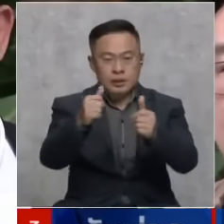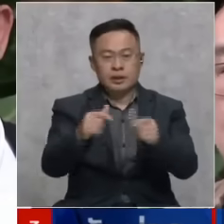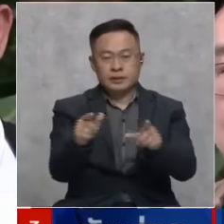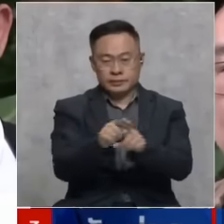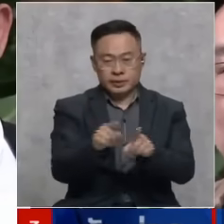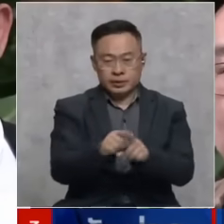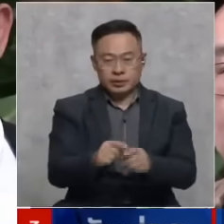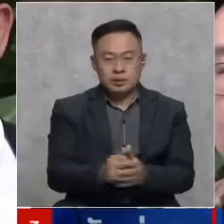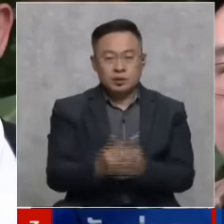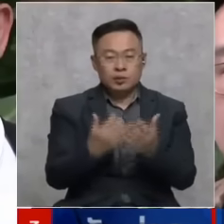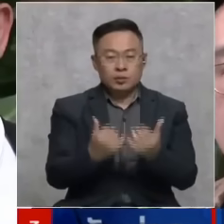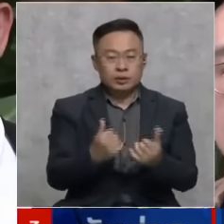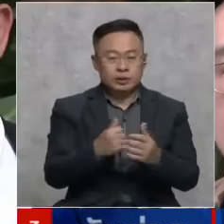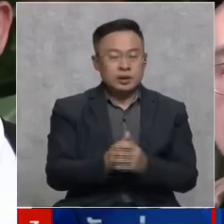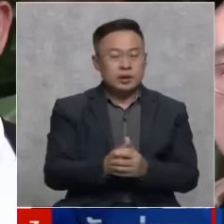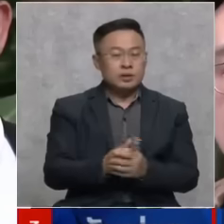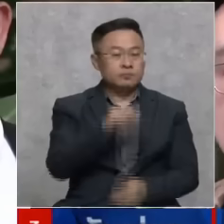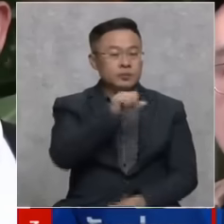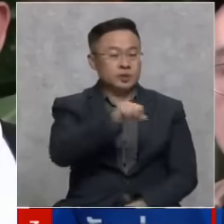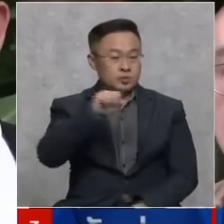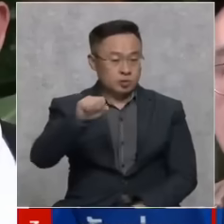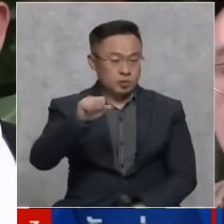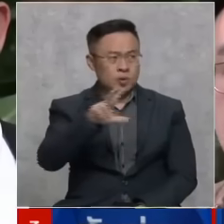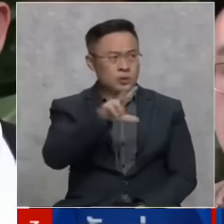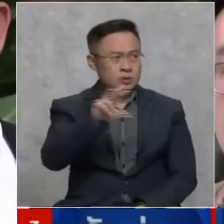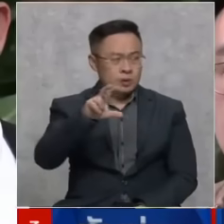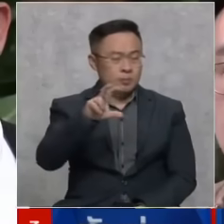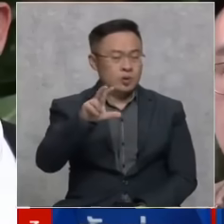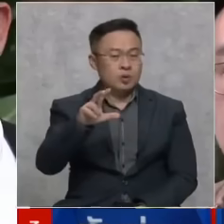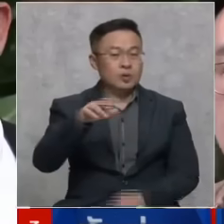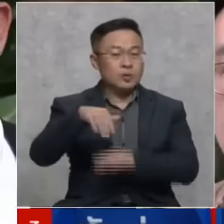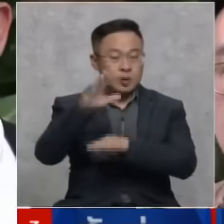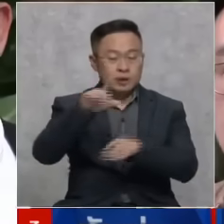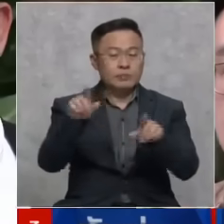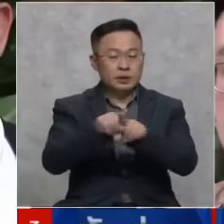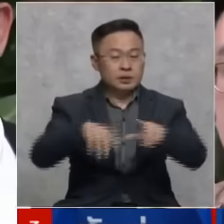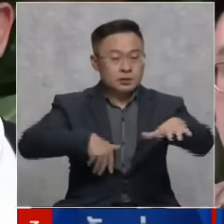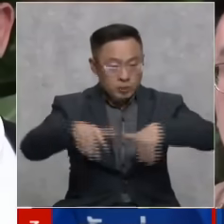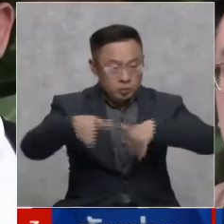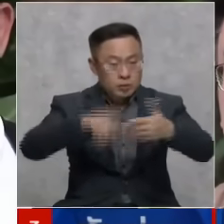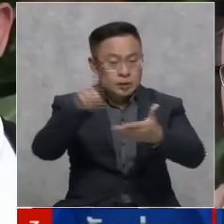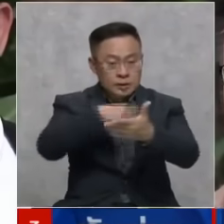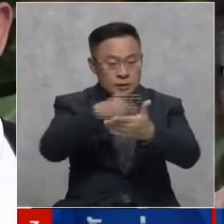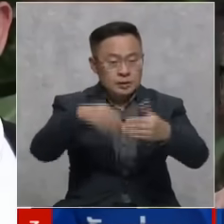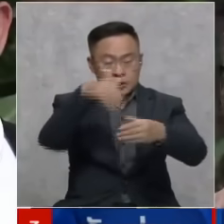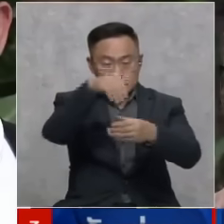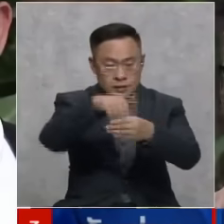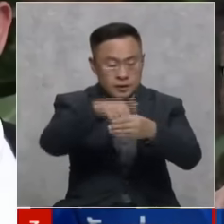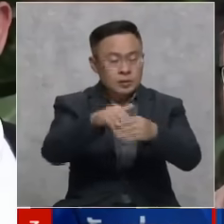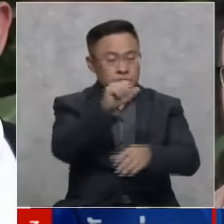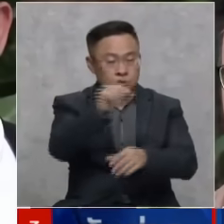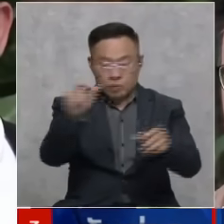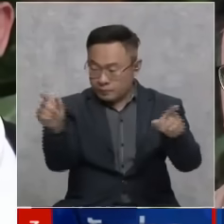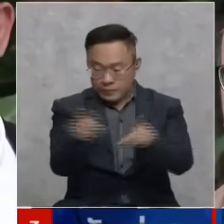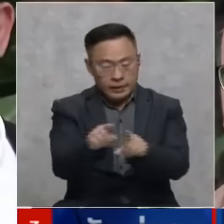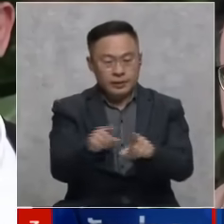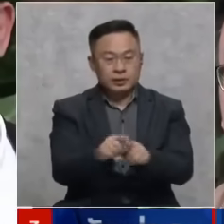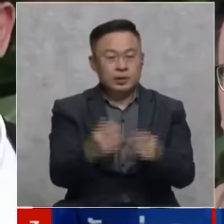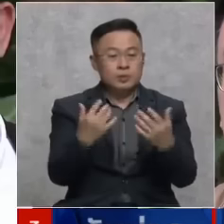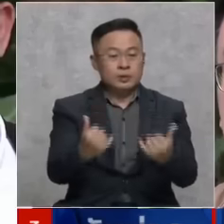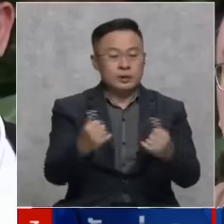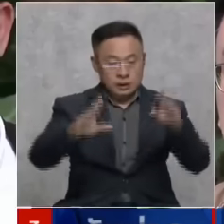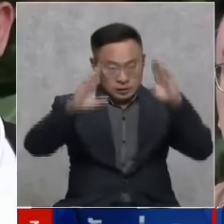ววันนี้ผมมีกว่า300เสียงเนี่ยนะฮะ300กว่าเสียงก็เป็นคะแนนเสียงจากประชาชนวันนี้ขอเดินหน้าทำงานไม่หยุด